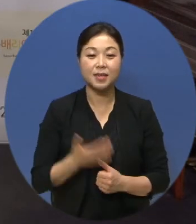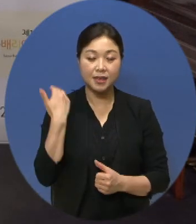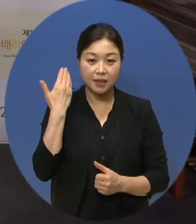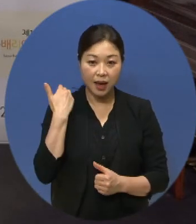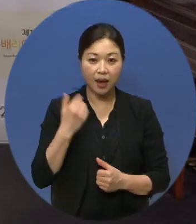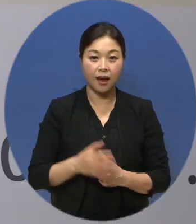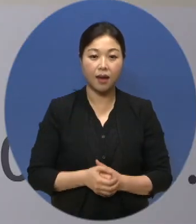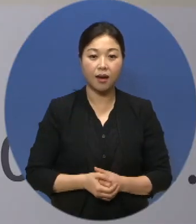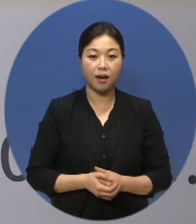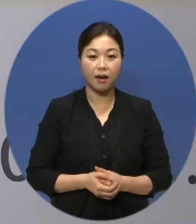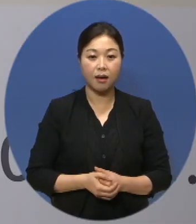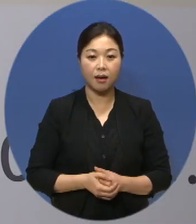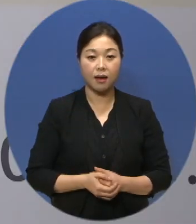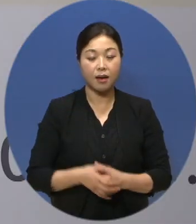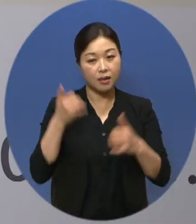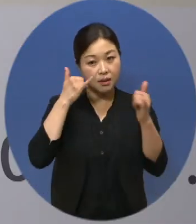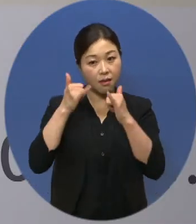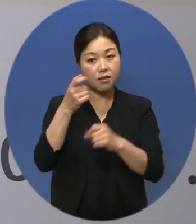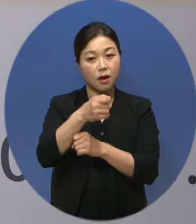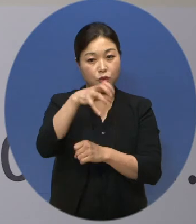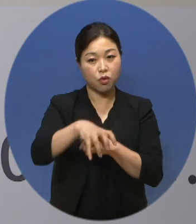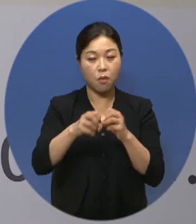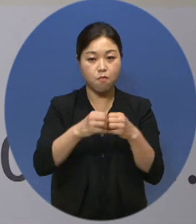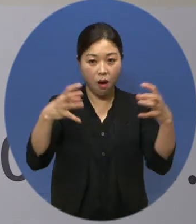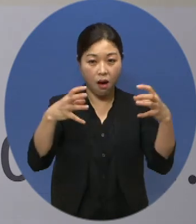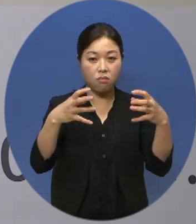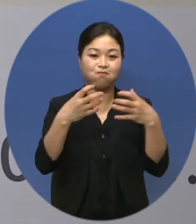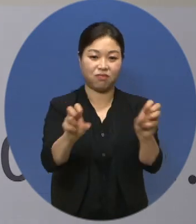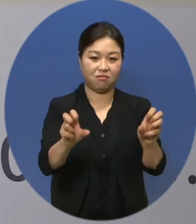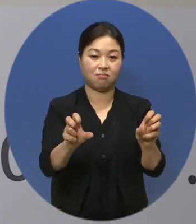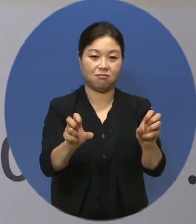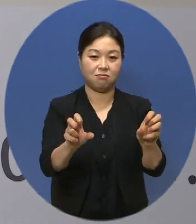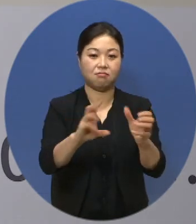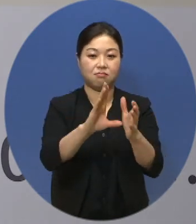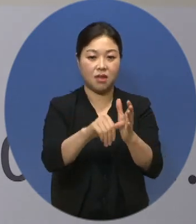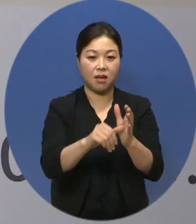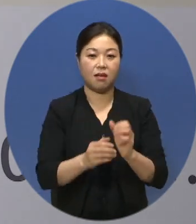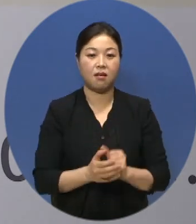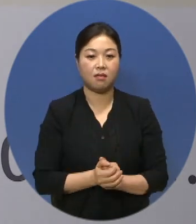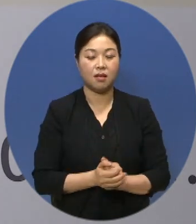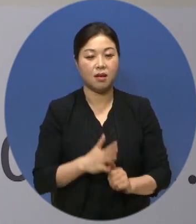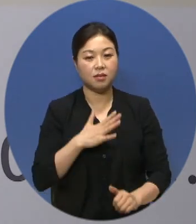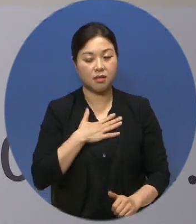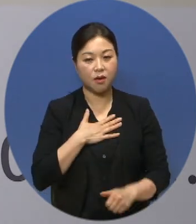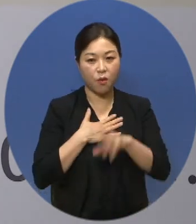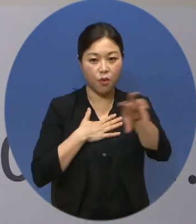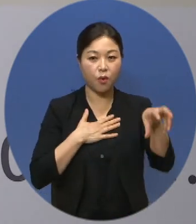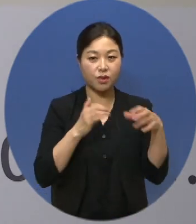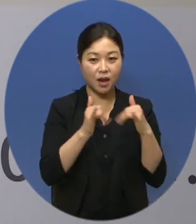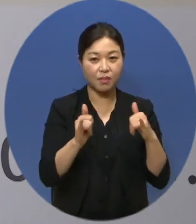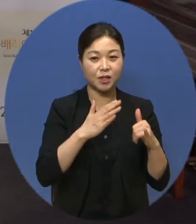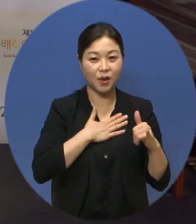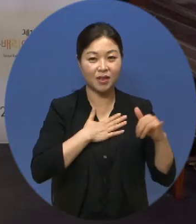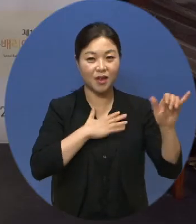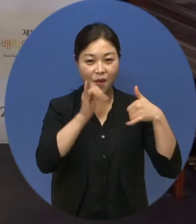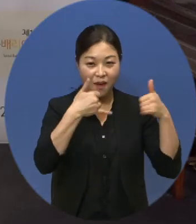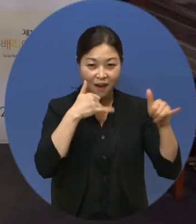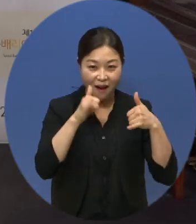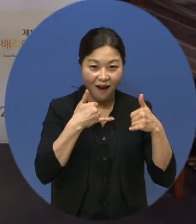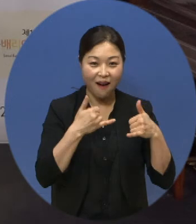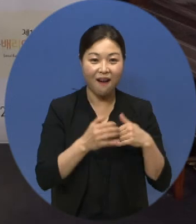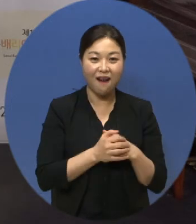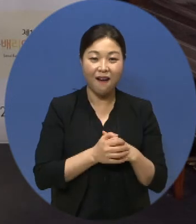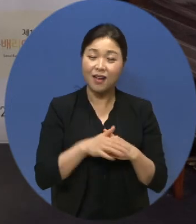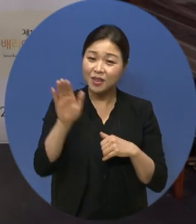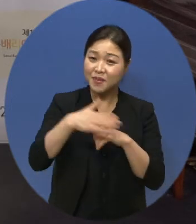이제 뭐 연락사무소가 이제 폭파된다고 등등 했을 때 이상하게 저한테 주변 분들이 연락이 오세요. 그래서 예측하신